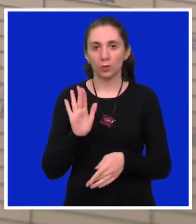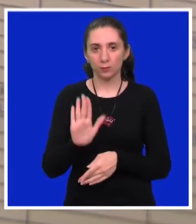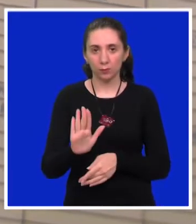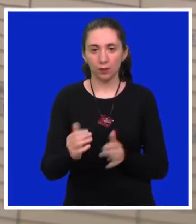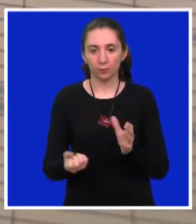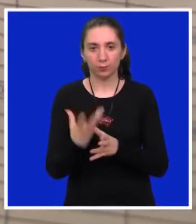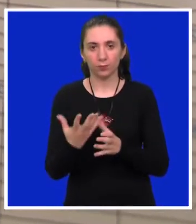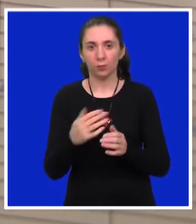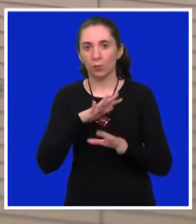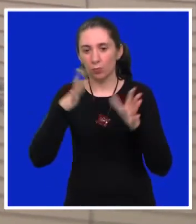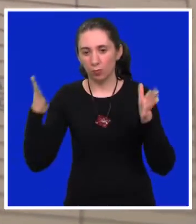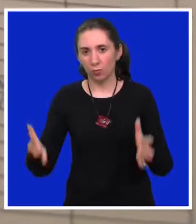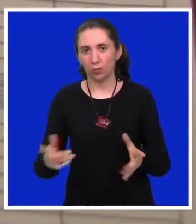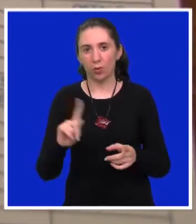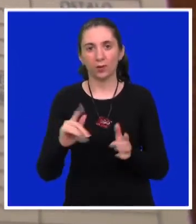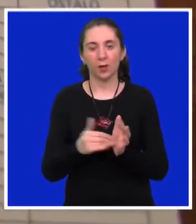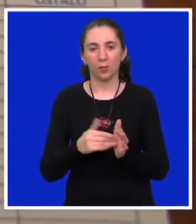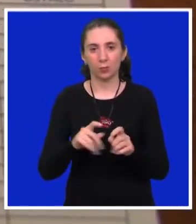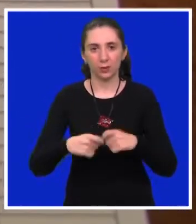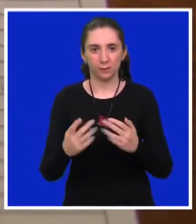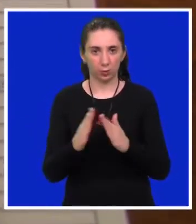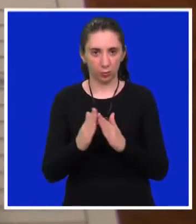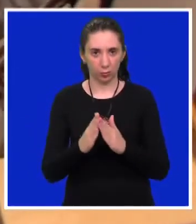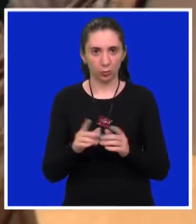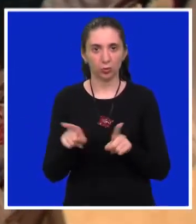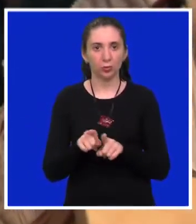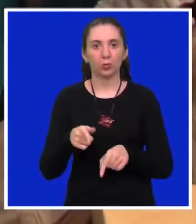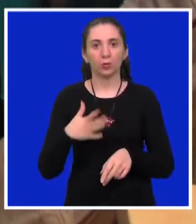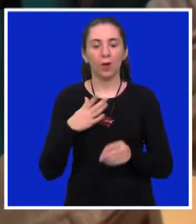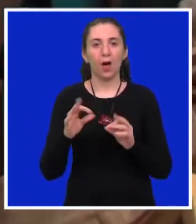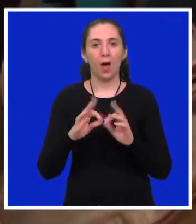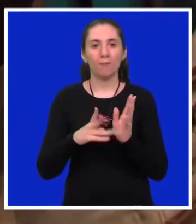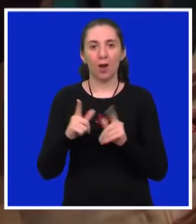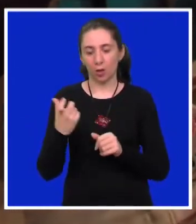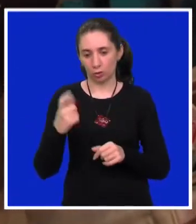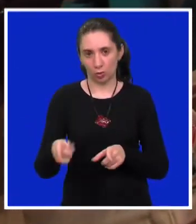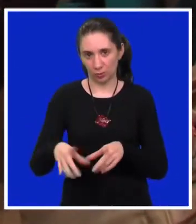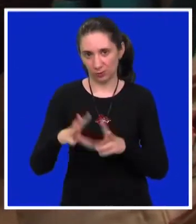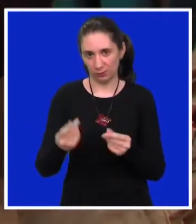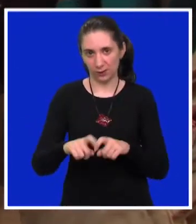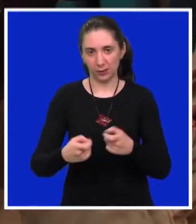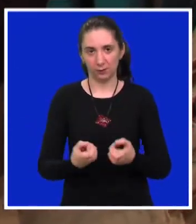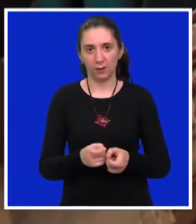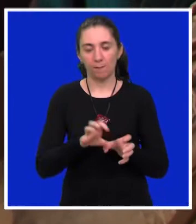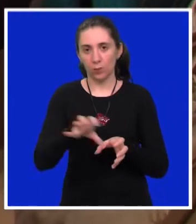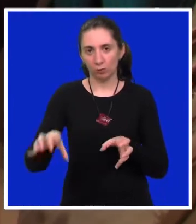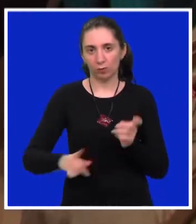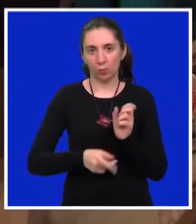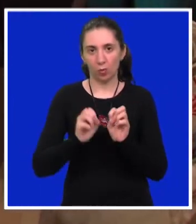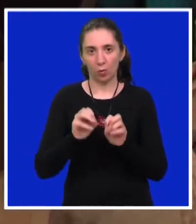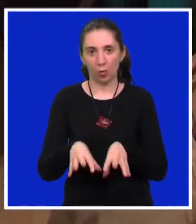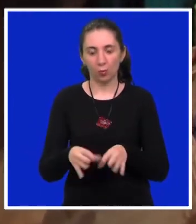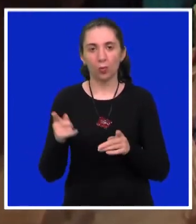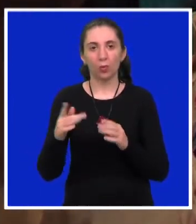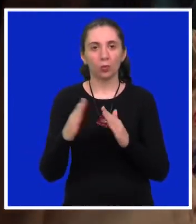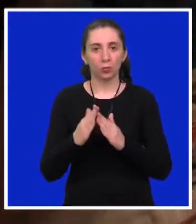želimo spriječiti nastanak gomile nepotrebnih stvari u kućanstvu, a tu je onda i ambalaža od svih tih stvari. Odvajanje